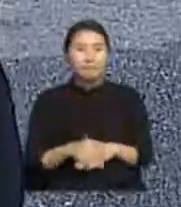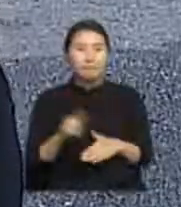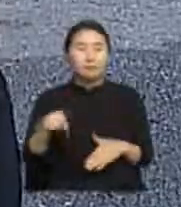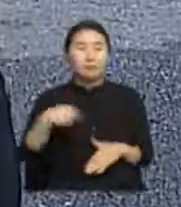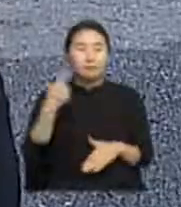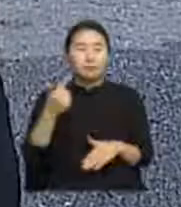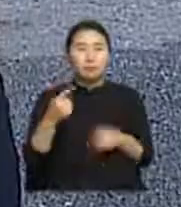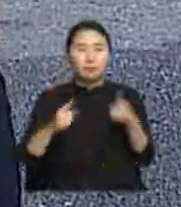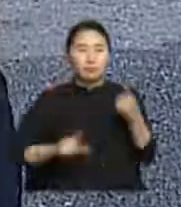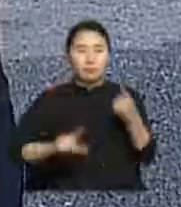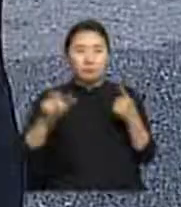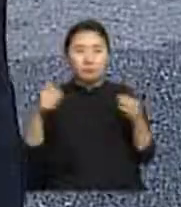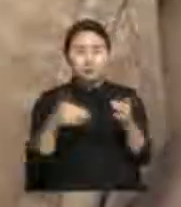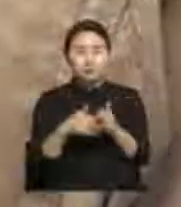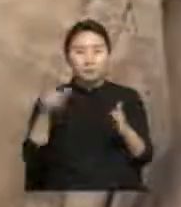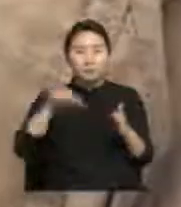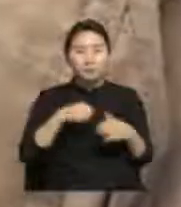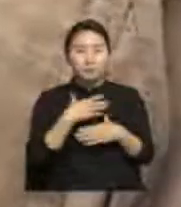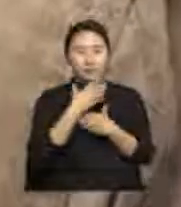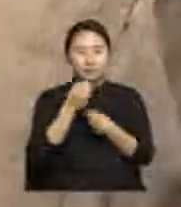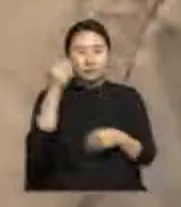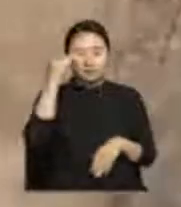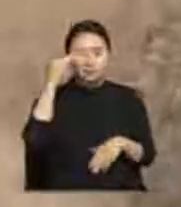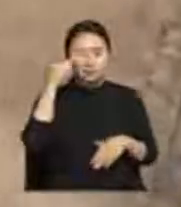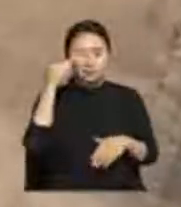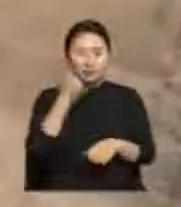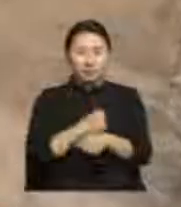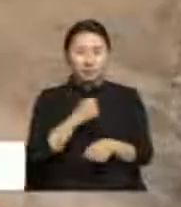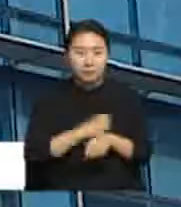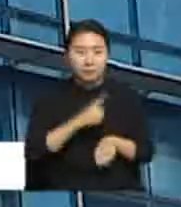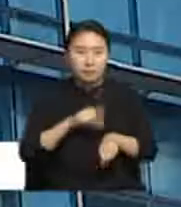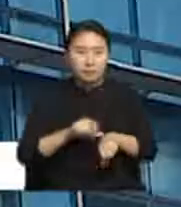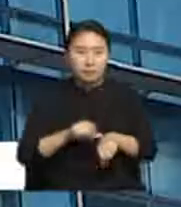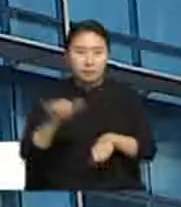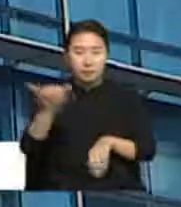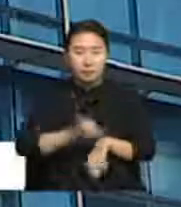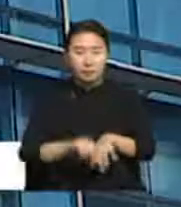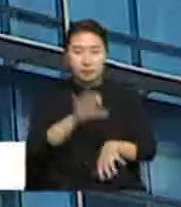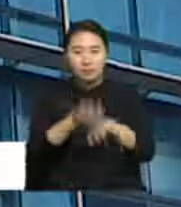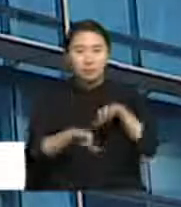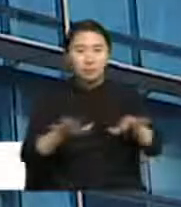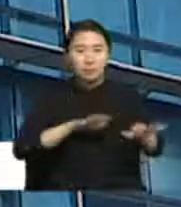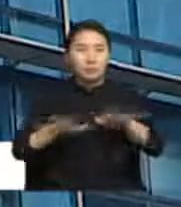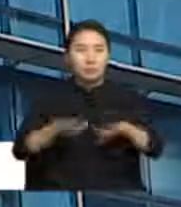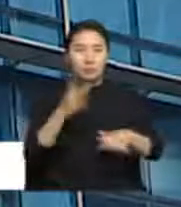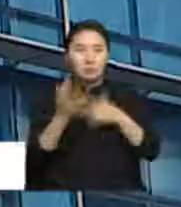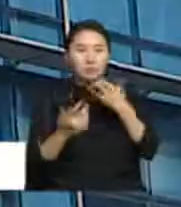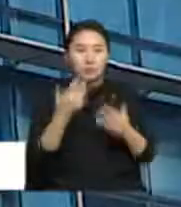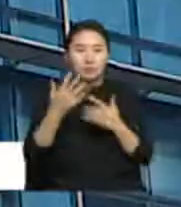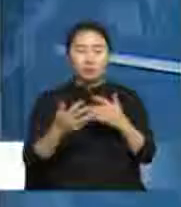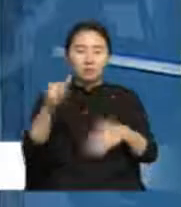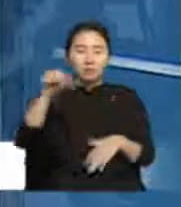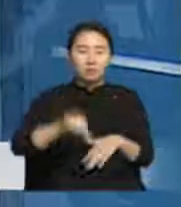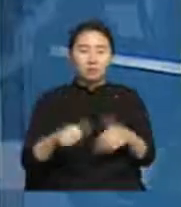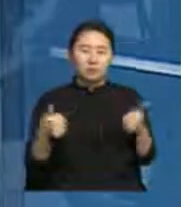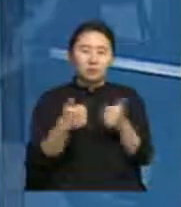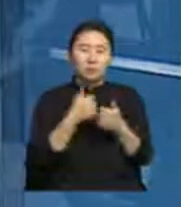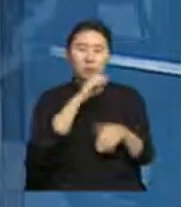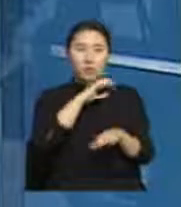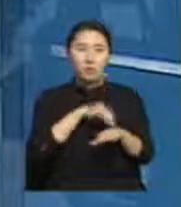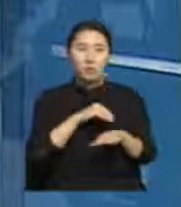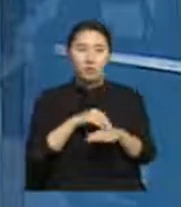달 1일까지가 재난대응 안전한국 훈련 기간으로 전국 곳곳에서 지진과 화재 등 재난을 대비한 모의